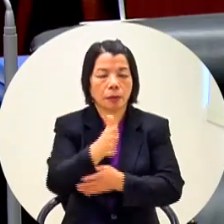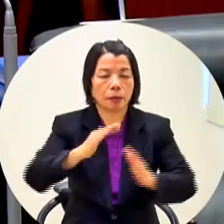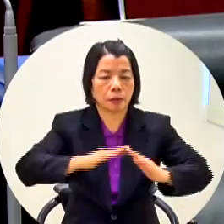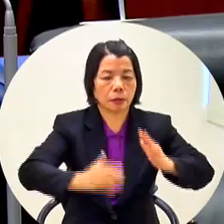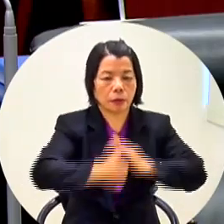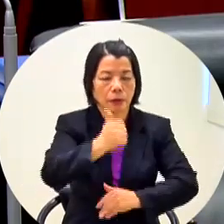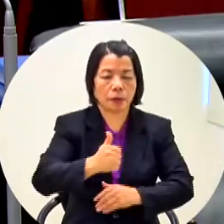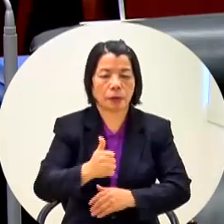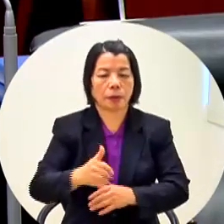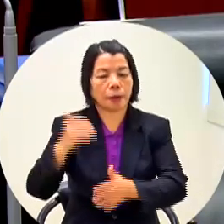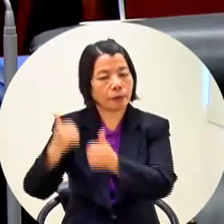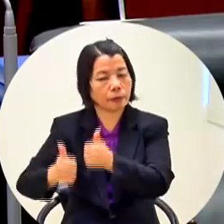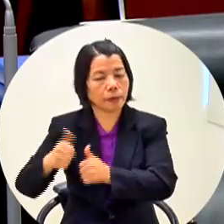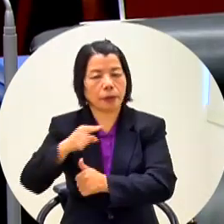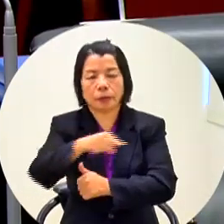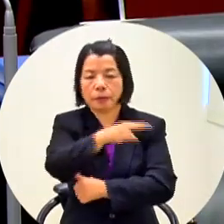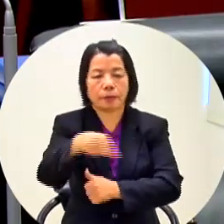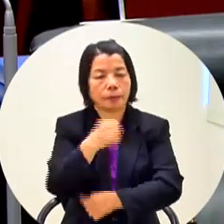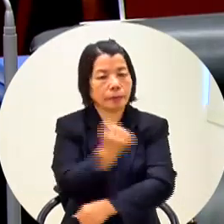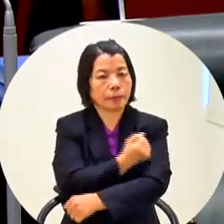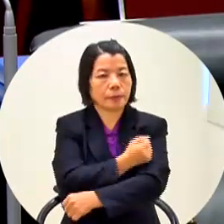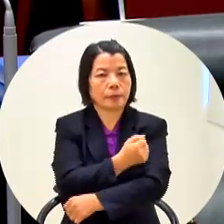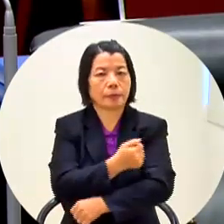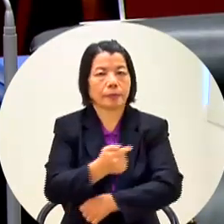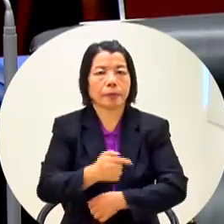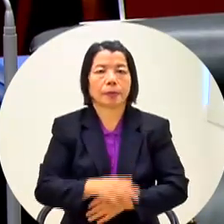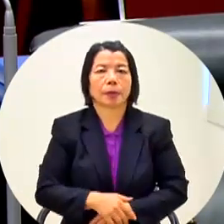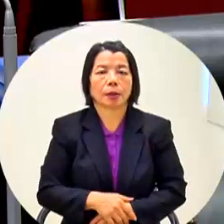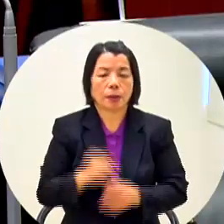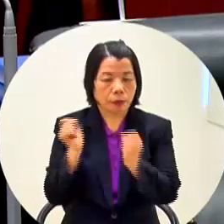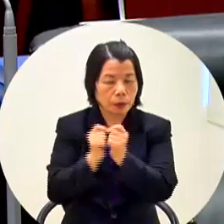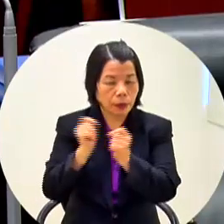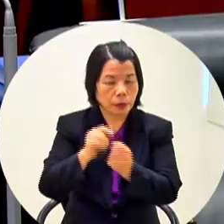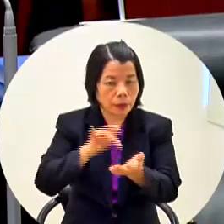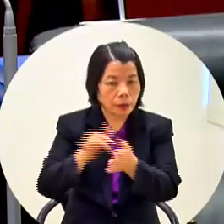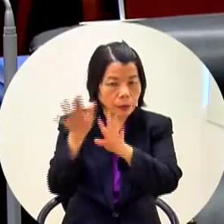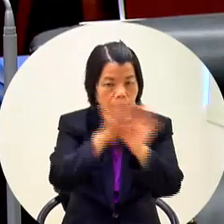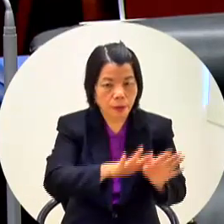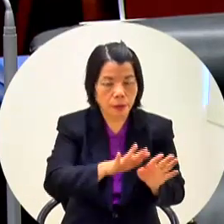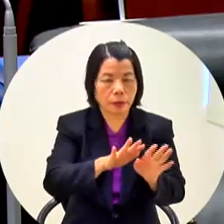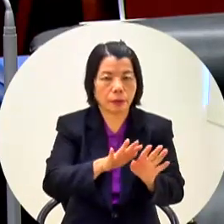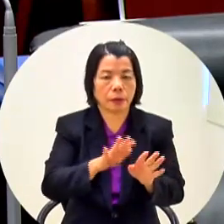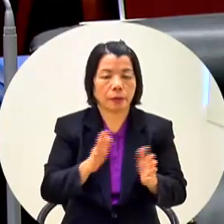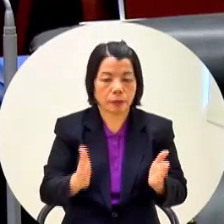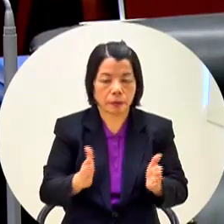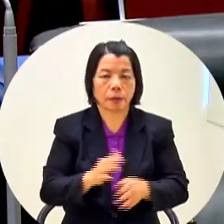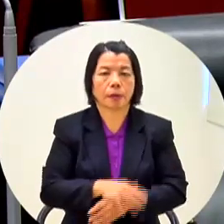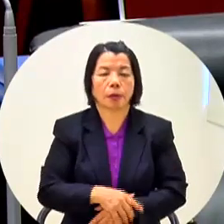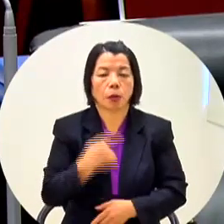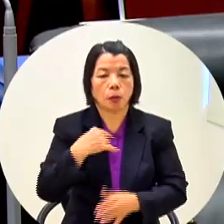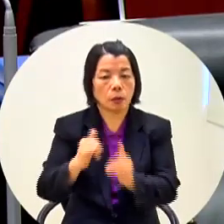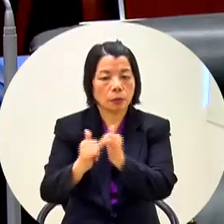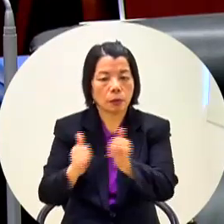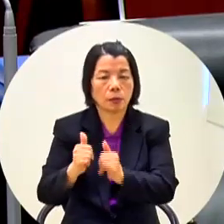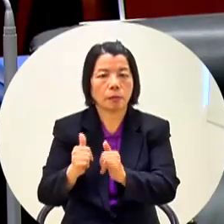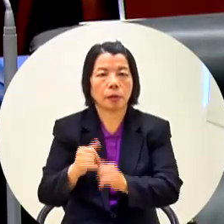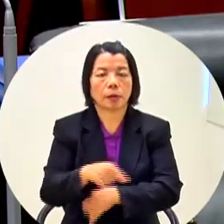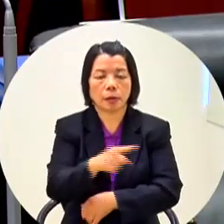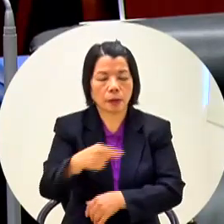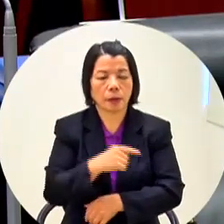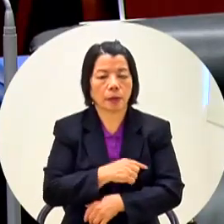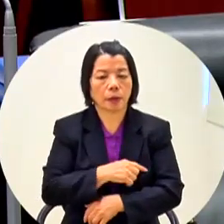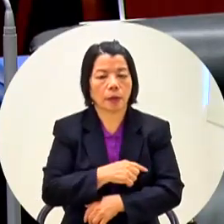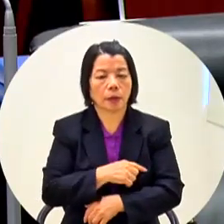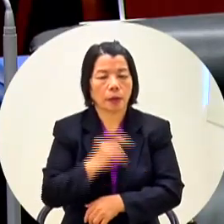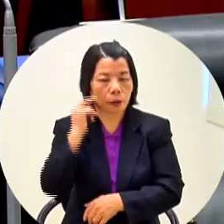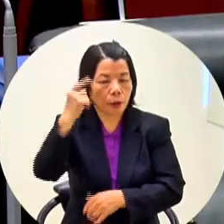长官们哈，你们辛苦了。那近期的这个疫情当中，我们百姓居民们都已经感受到市政府